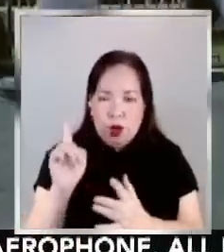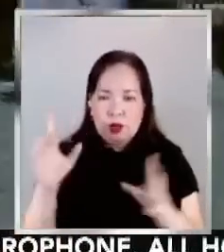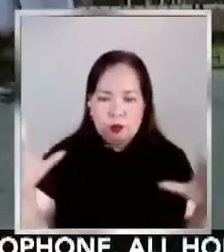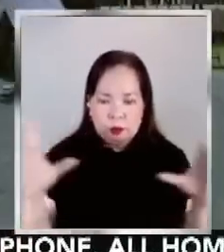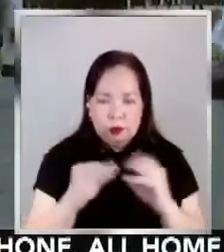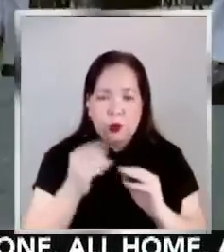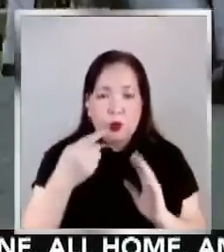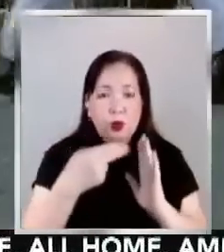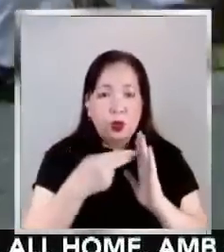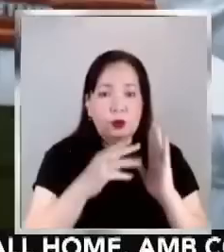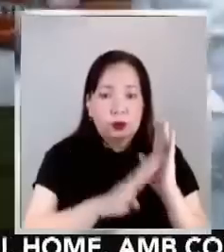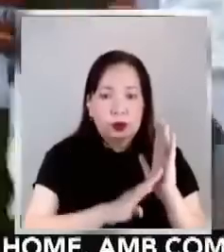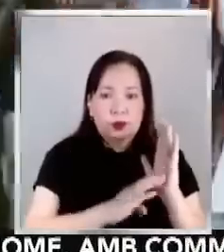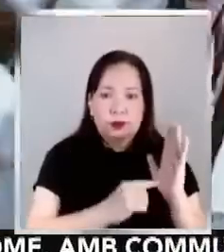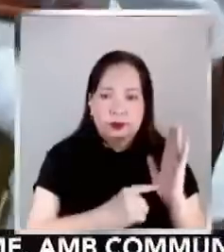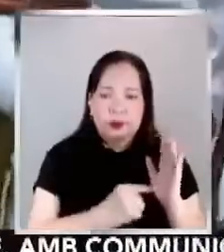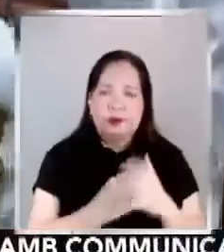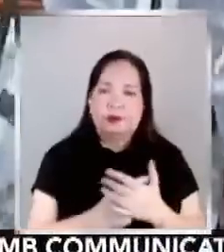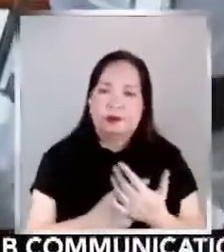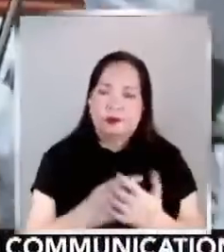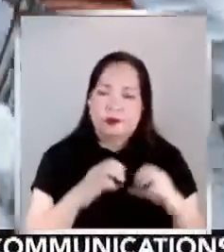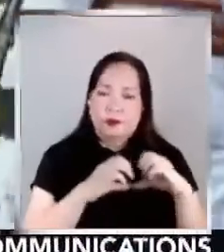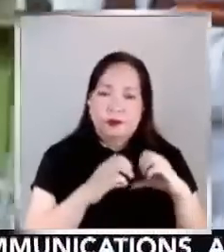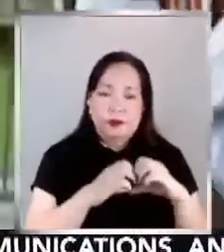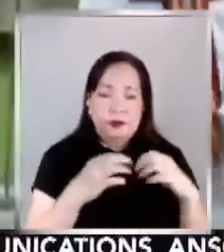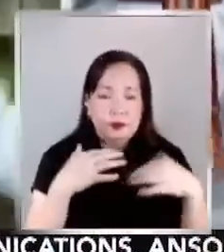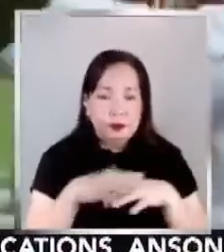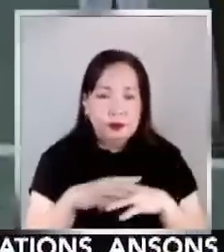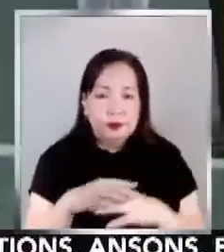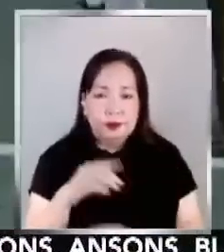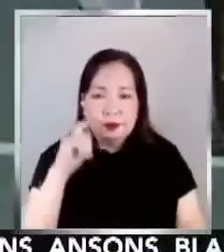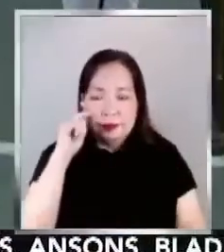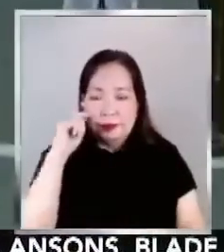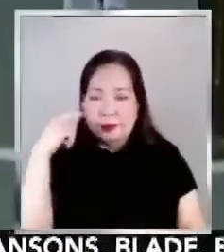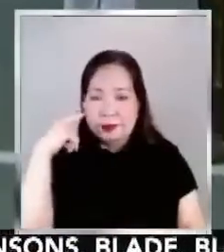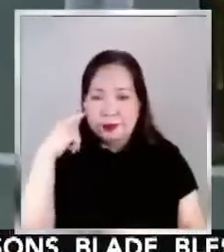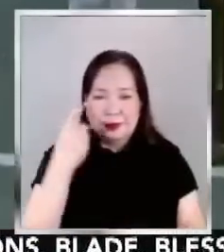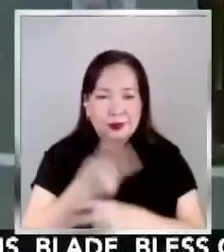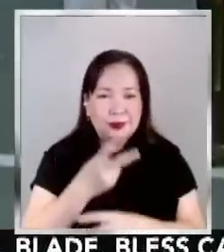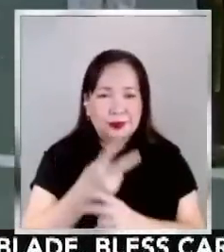sa GMA Integrated News, Tina Panganiban Perez, Nakatutok, 24 Oras.